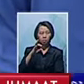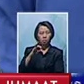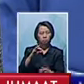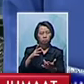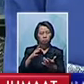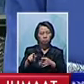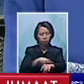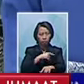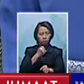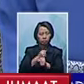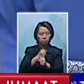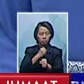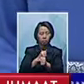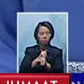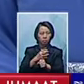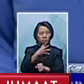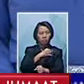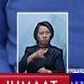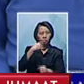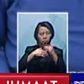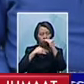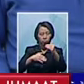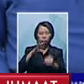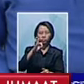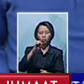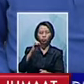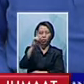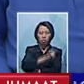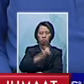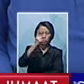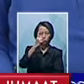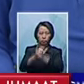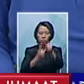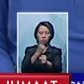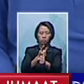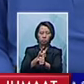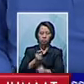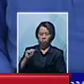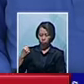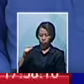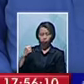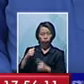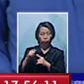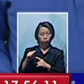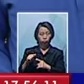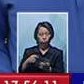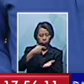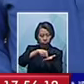sepanjang perkhidmatan, tertaluk kepada maksimum 90 hari setahun. Kesepuluh,